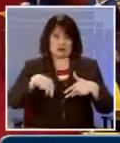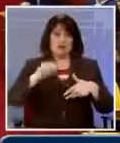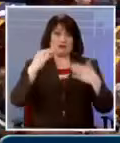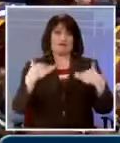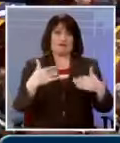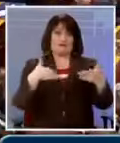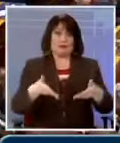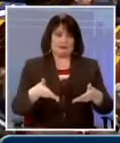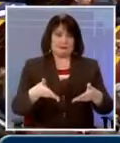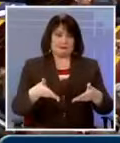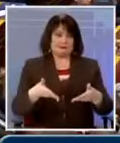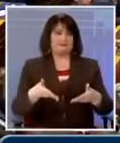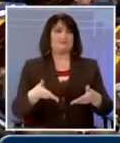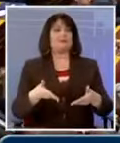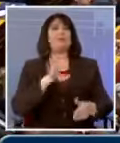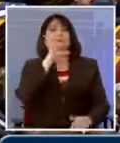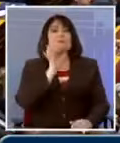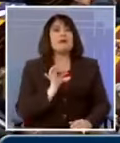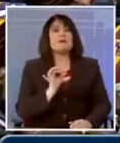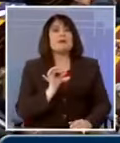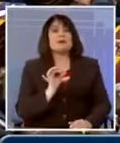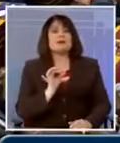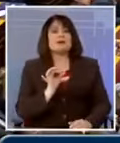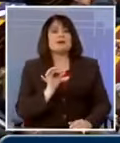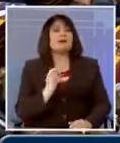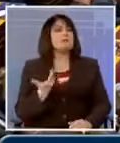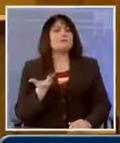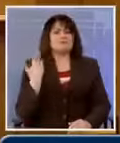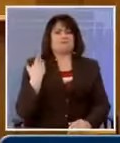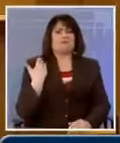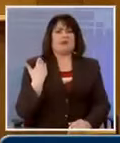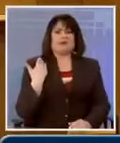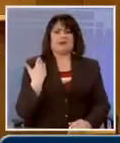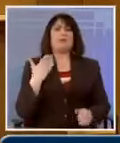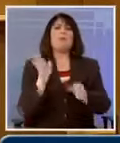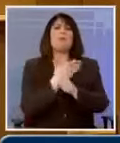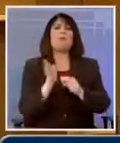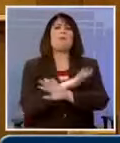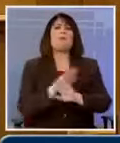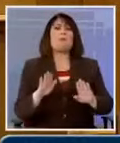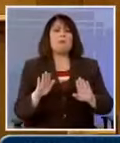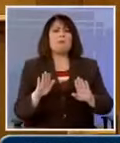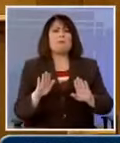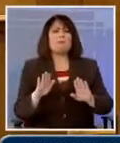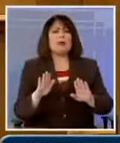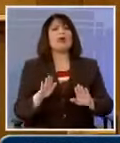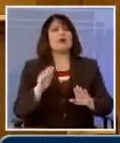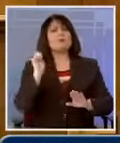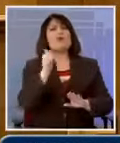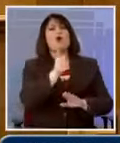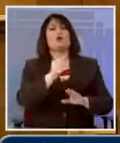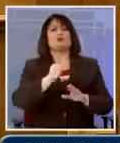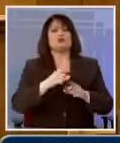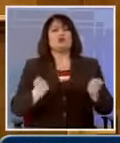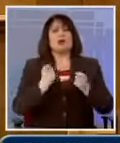Κοινοβουλίου, που ουσιαστικά είχε καταργηθεί μέσα από διαρκείς πράξεις νομοθετικού